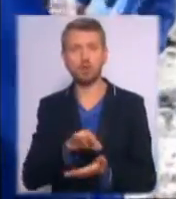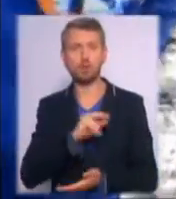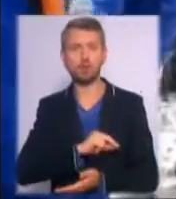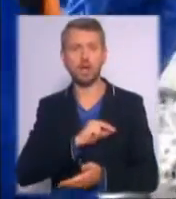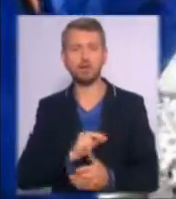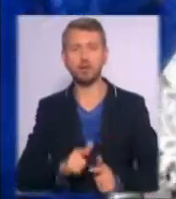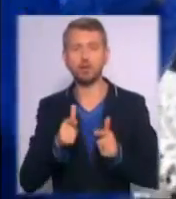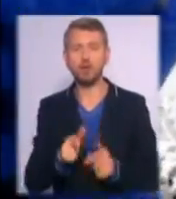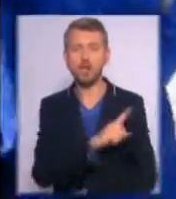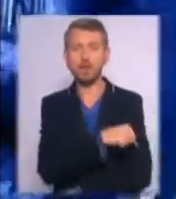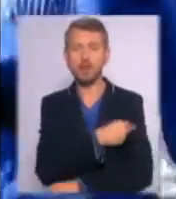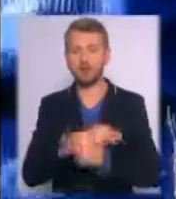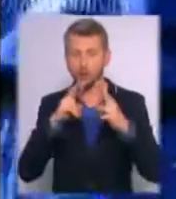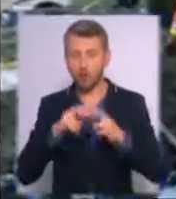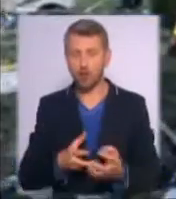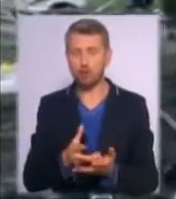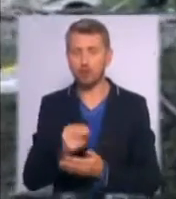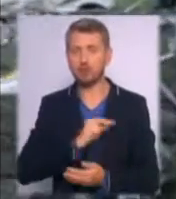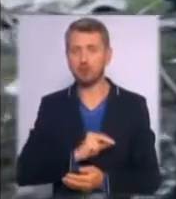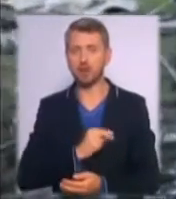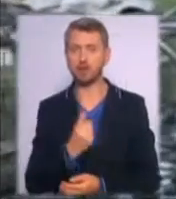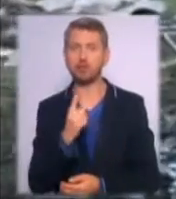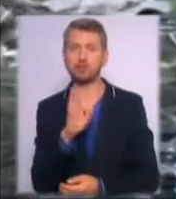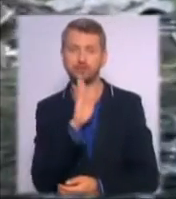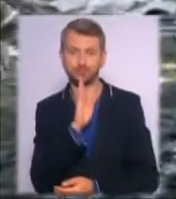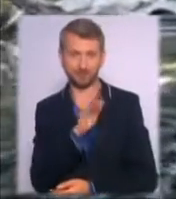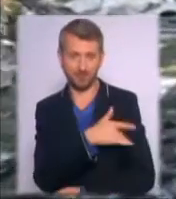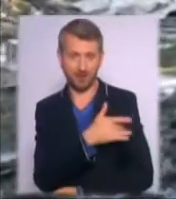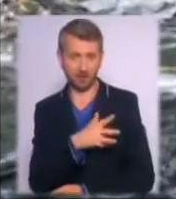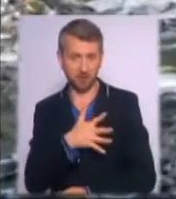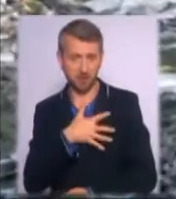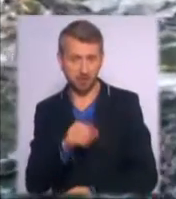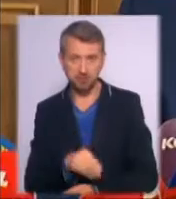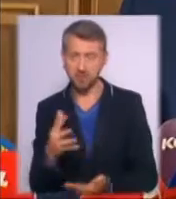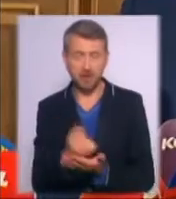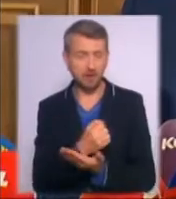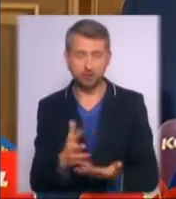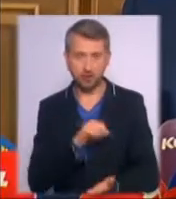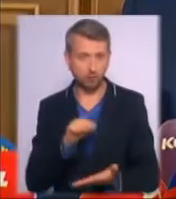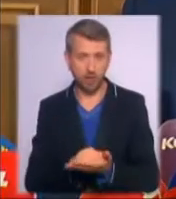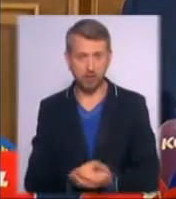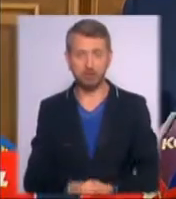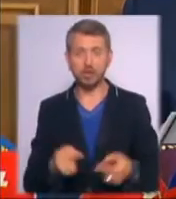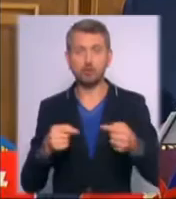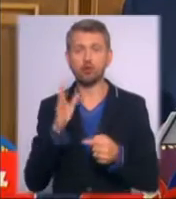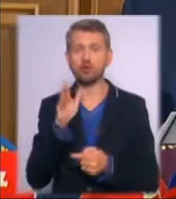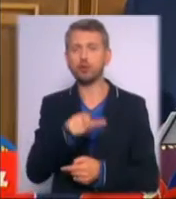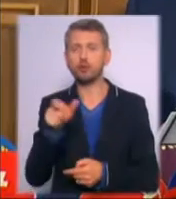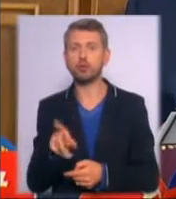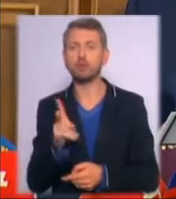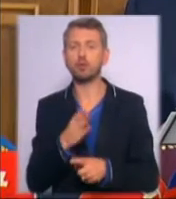працевлаштування, медичний огляд та оплату праці однієї з загиблих нянь пансіонату не знайшли. Однозначно будуть люди, які були в